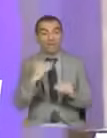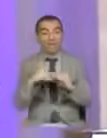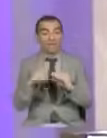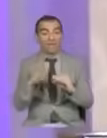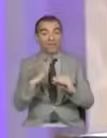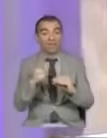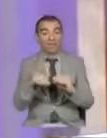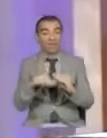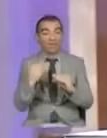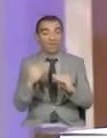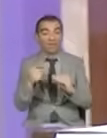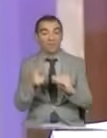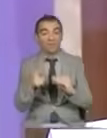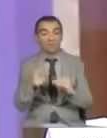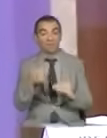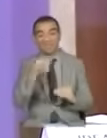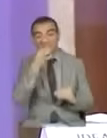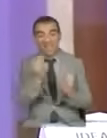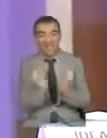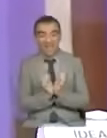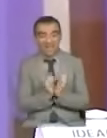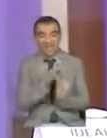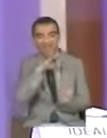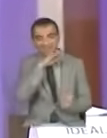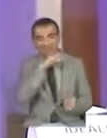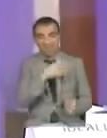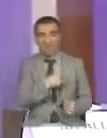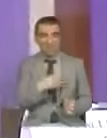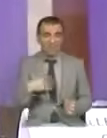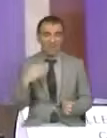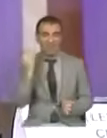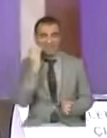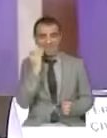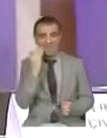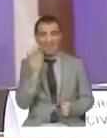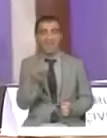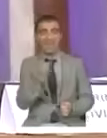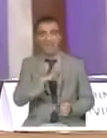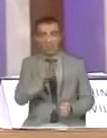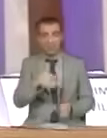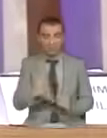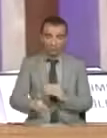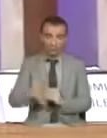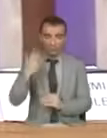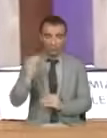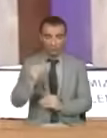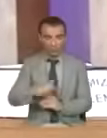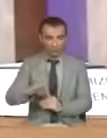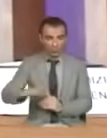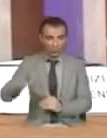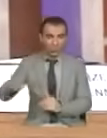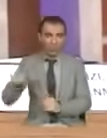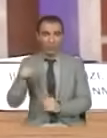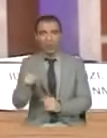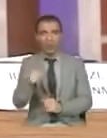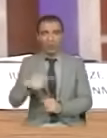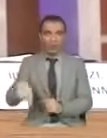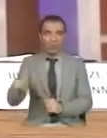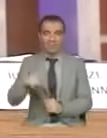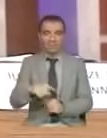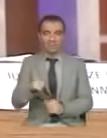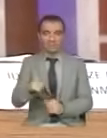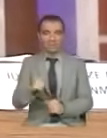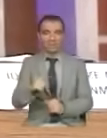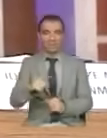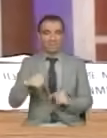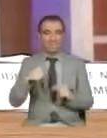aile, artık çekirdek aile. Evet, büyük mesela bak de. Dedelerimiz, babaannelerimiz, anneannelerimiz de büyüyen çocuklar. Onlarla bak mesela tekne